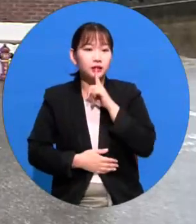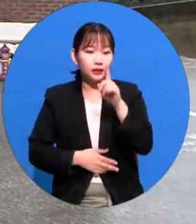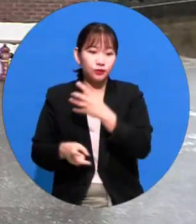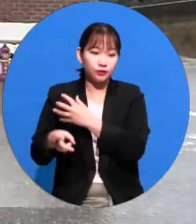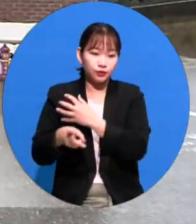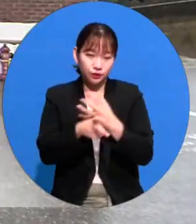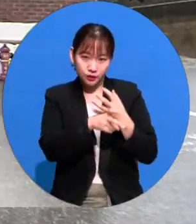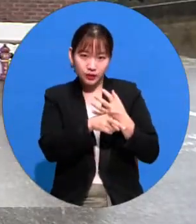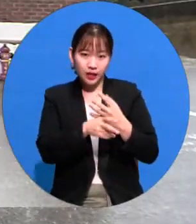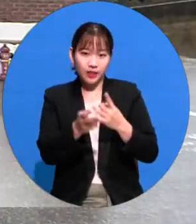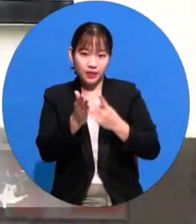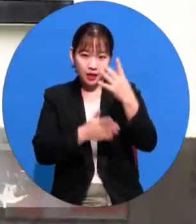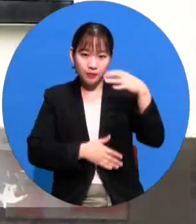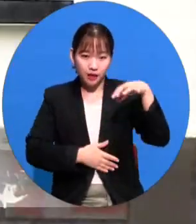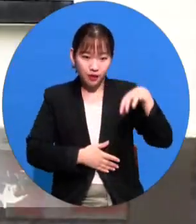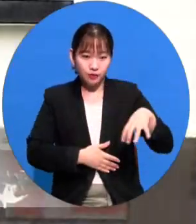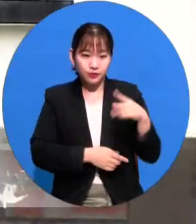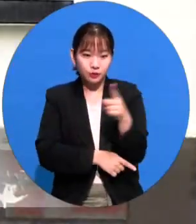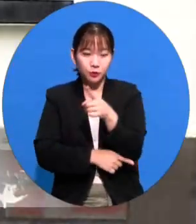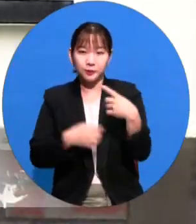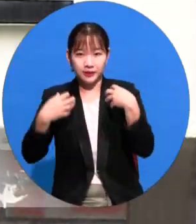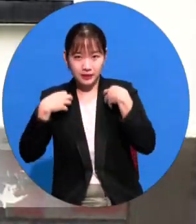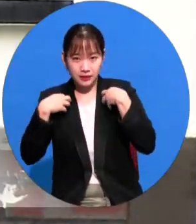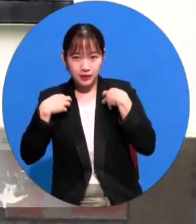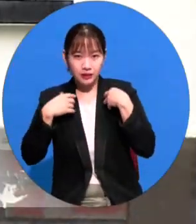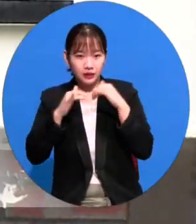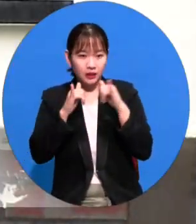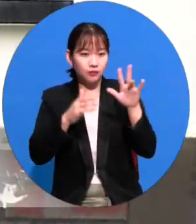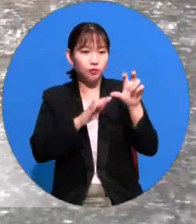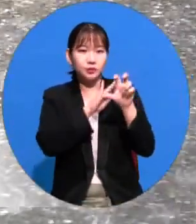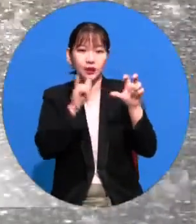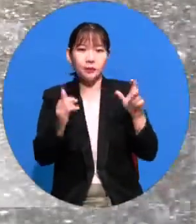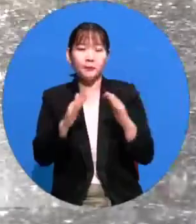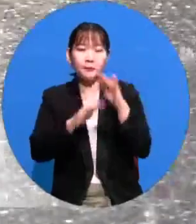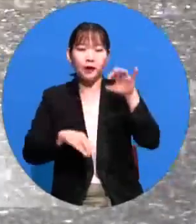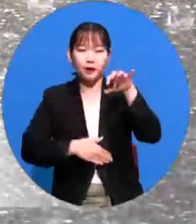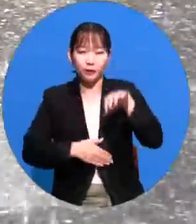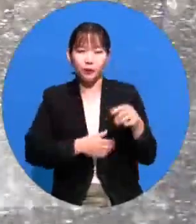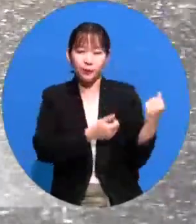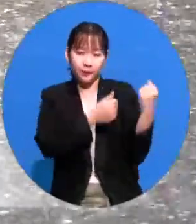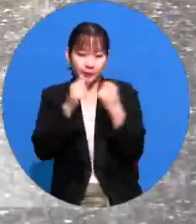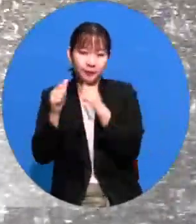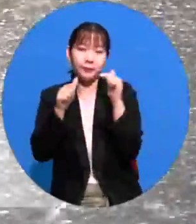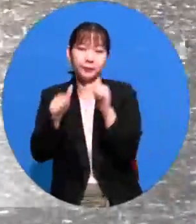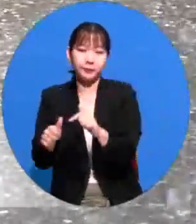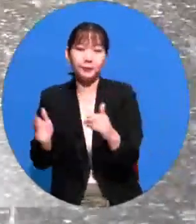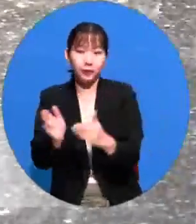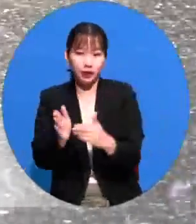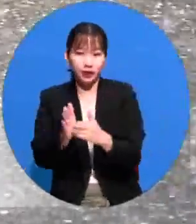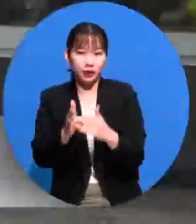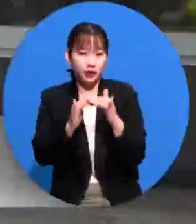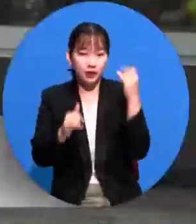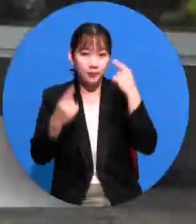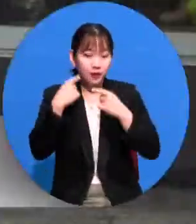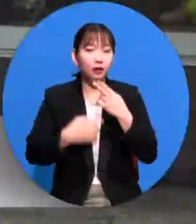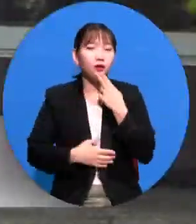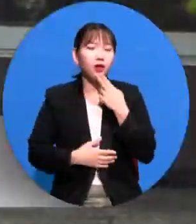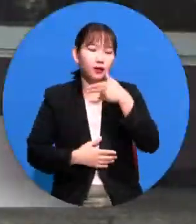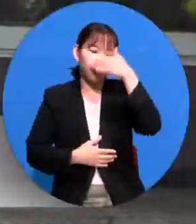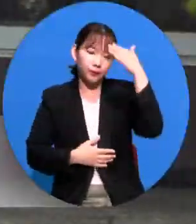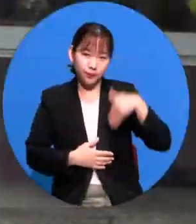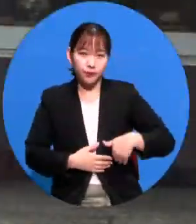받고 출동한 담양군과 소방당국은 주민 25명을 마을회관으로 대피시켰는데 인명피해가 없는